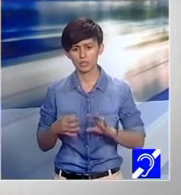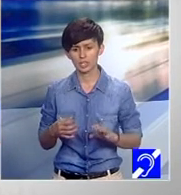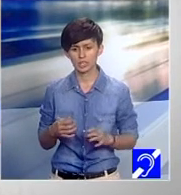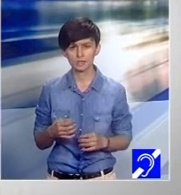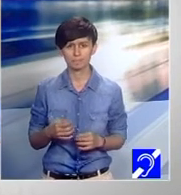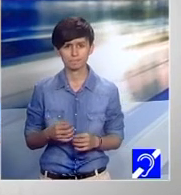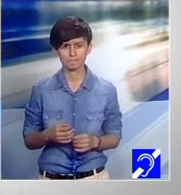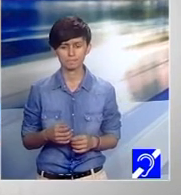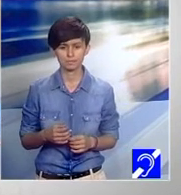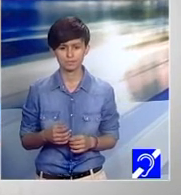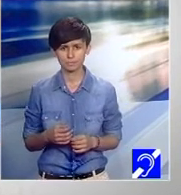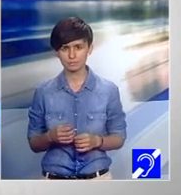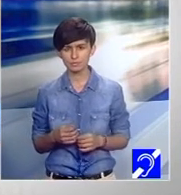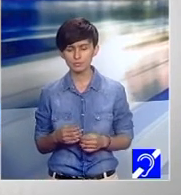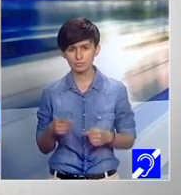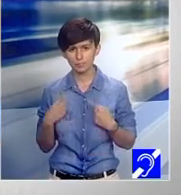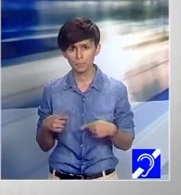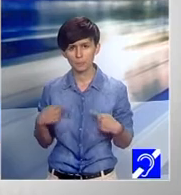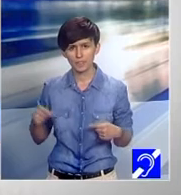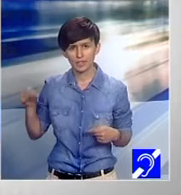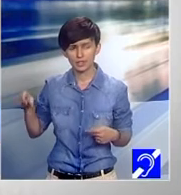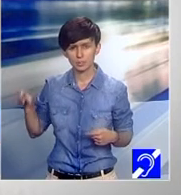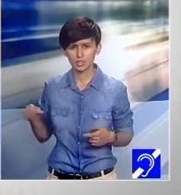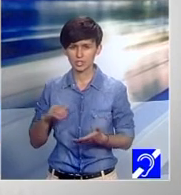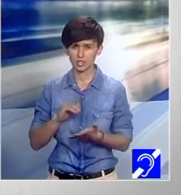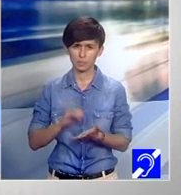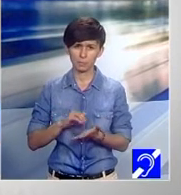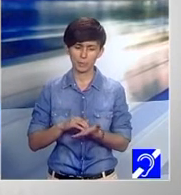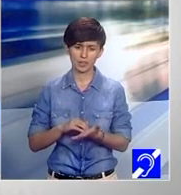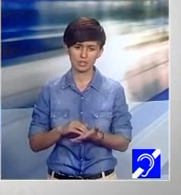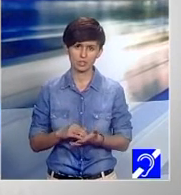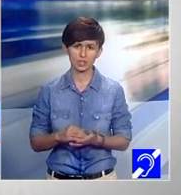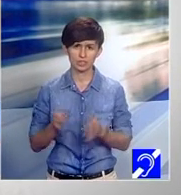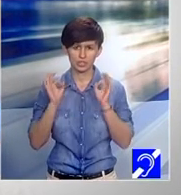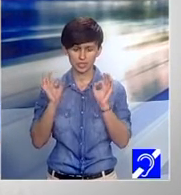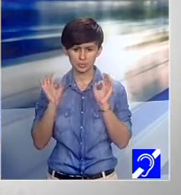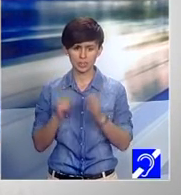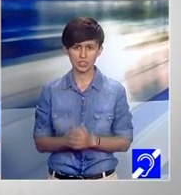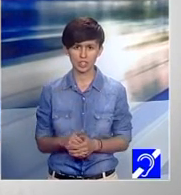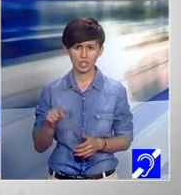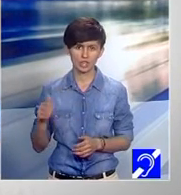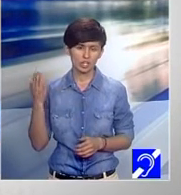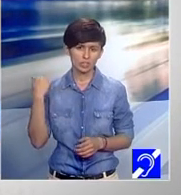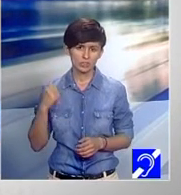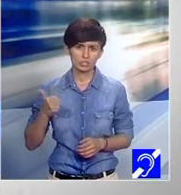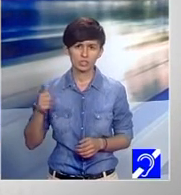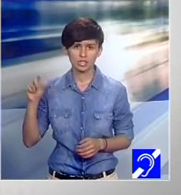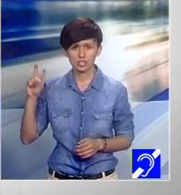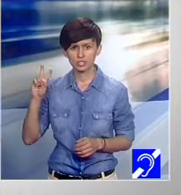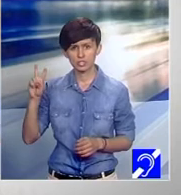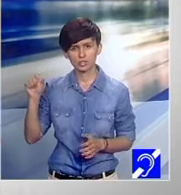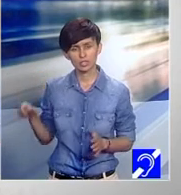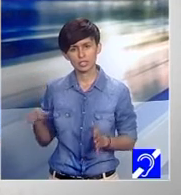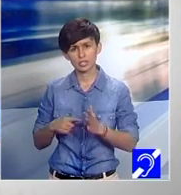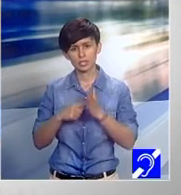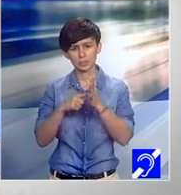colaborării între persoane cu și fără nevoi speciale. Mihai a fost unul din cei doi reprezentanți